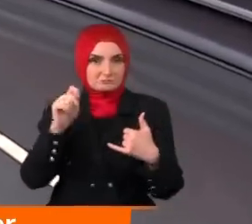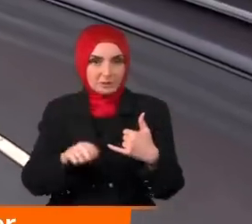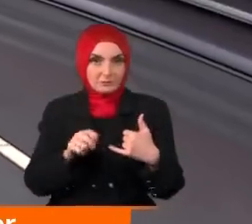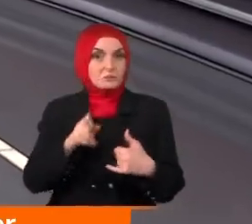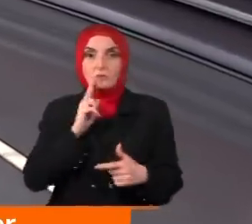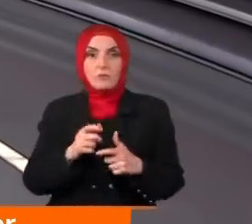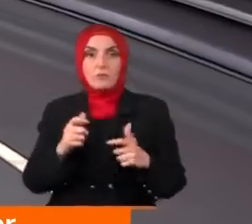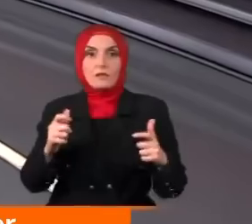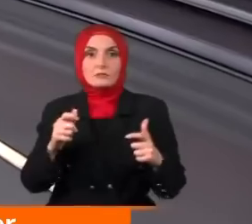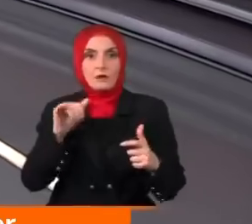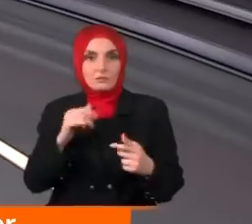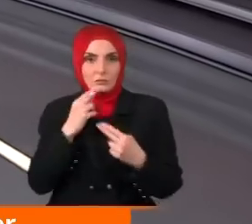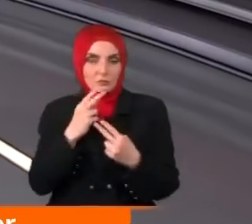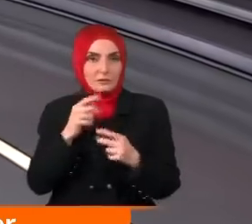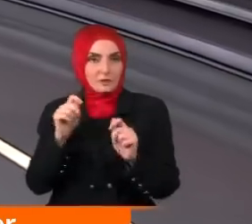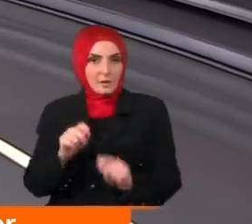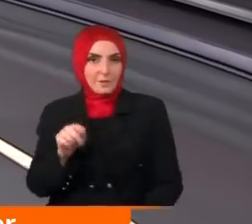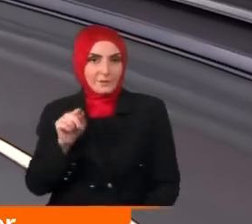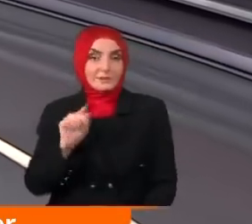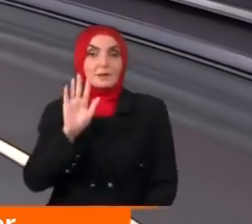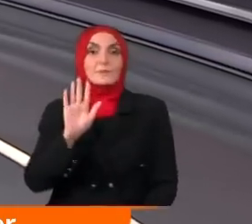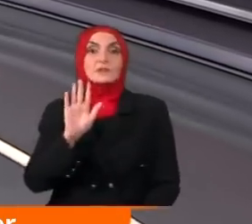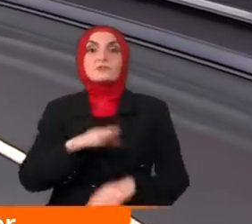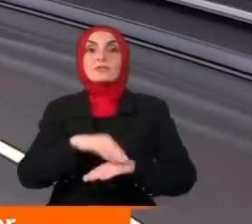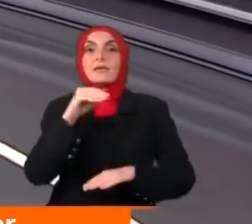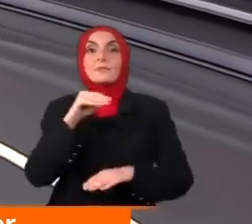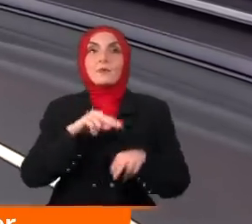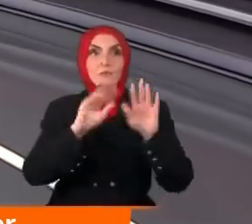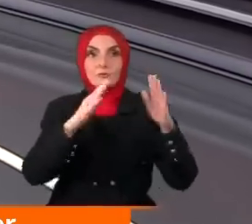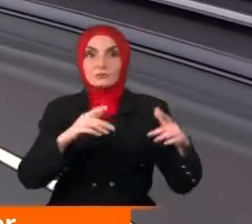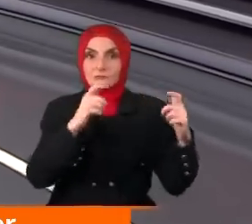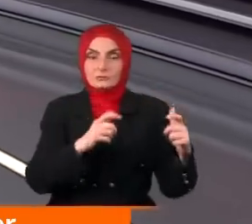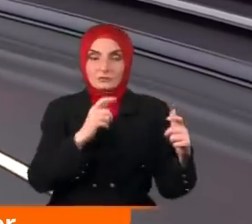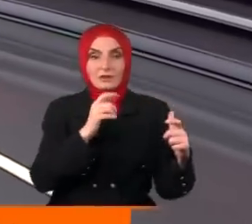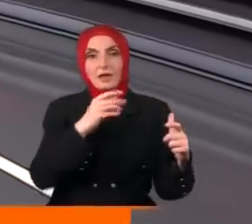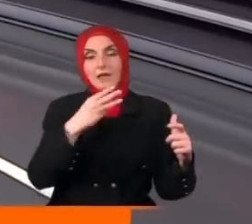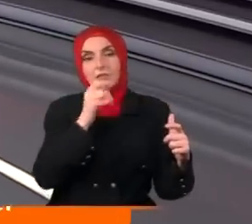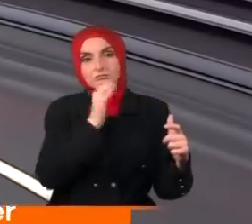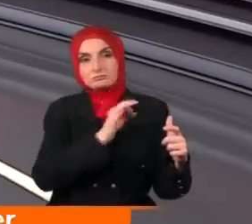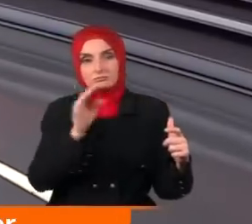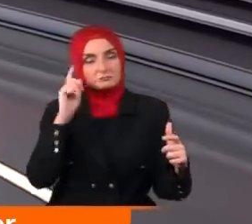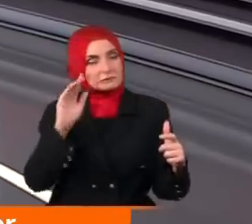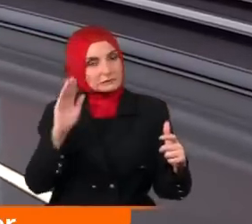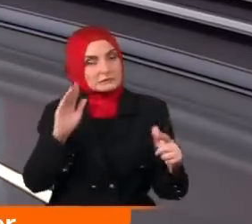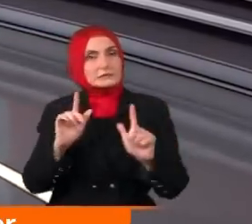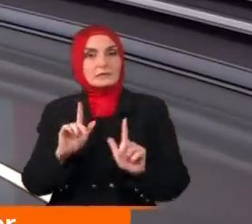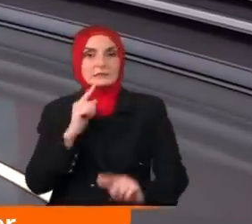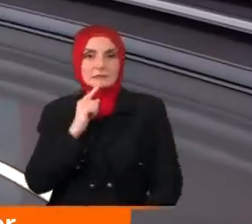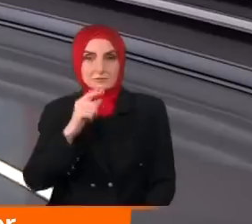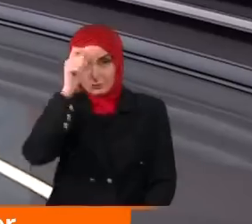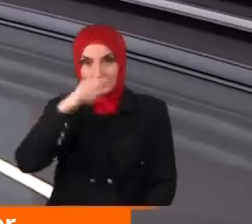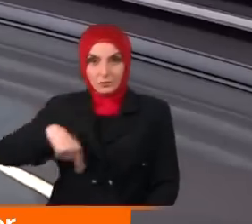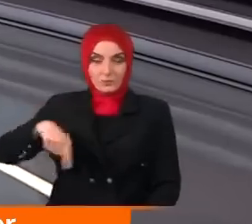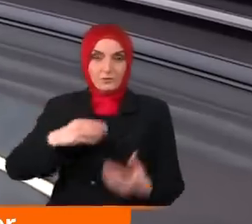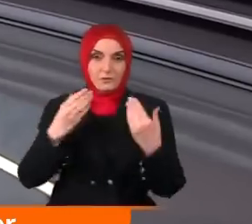aldı. Beştepe Külliyesi'nden görüşmeye ilişkin aklı selimle hareket edilmeli. Türkiye olarak üzerimize düşeni yapmaya hazırız mesajı